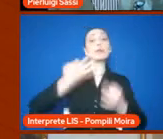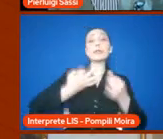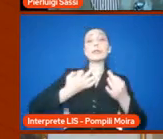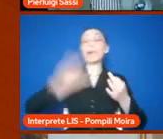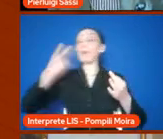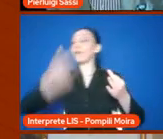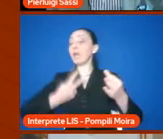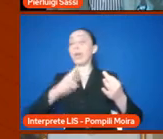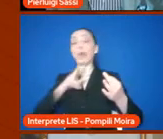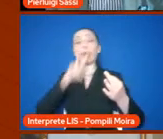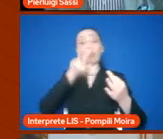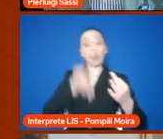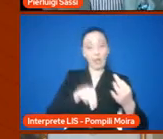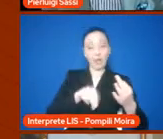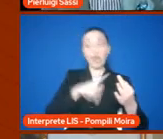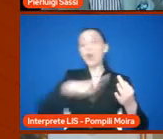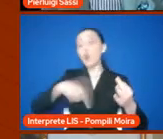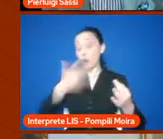fare qui.